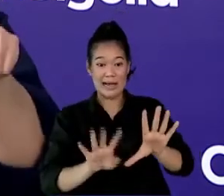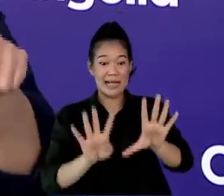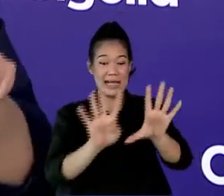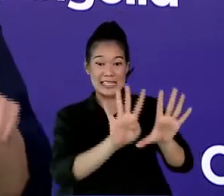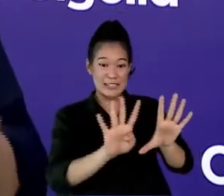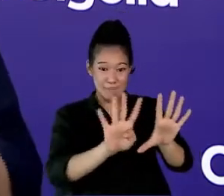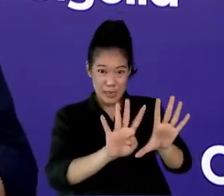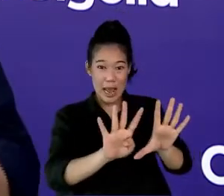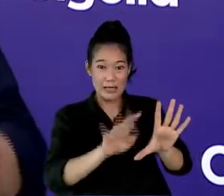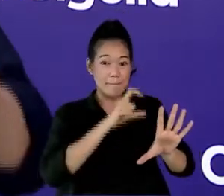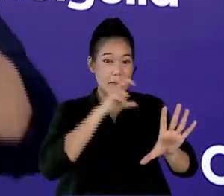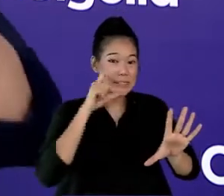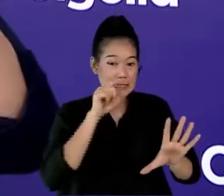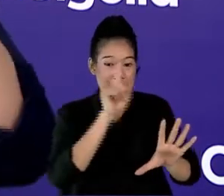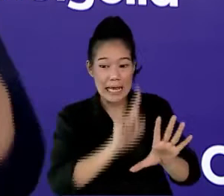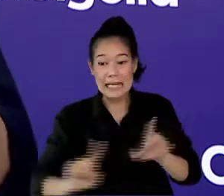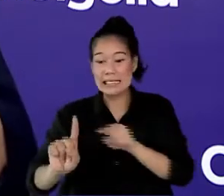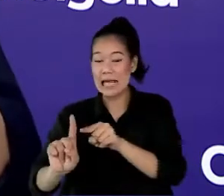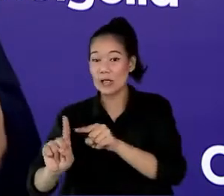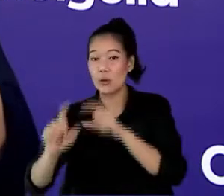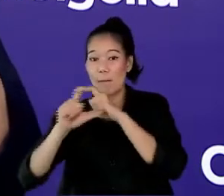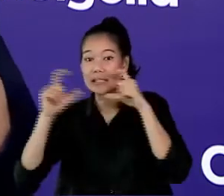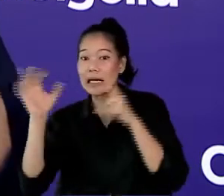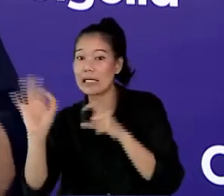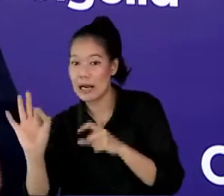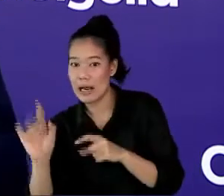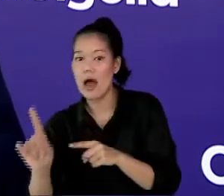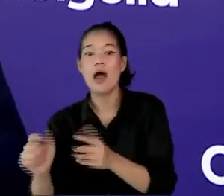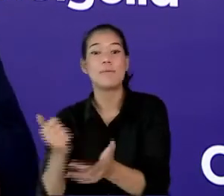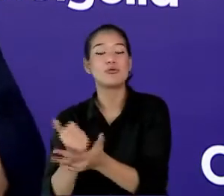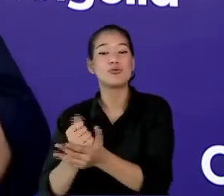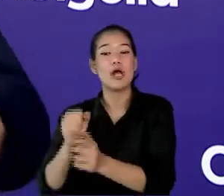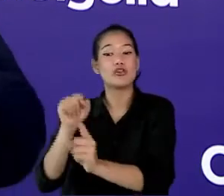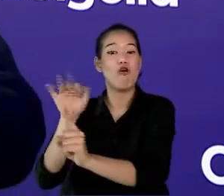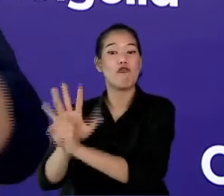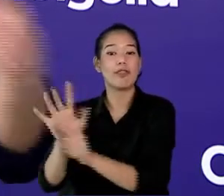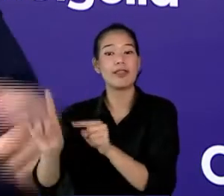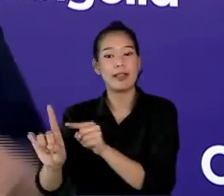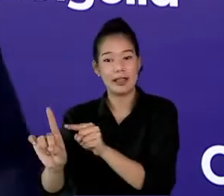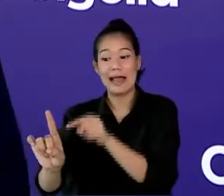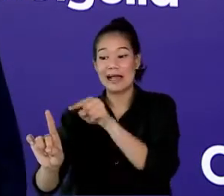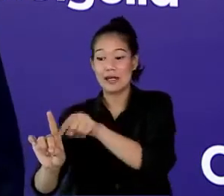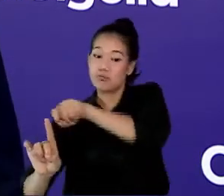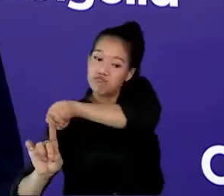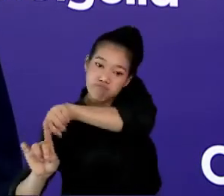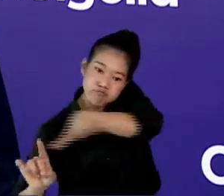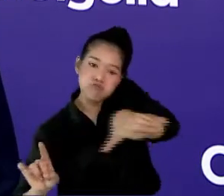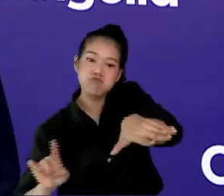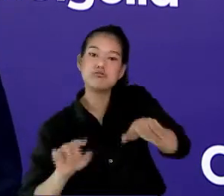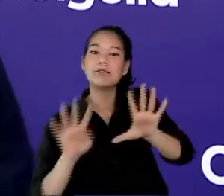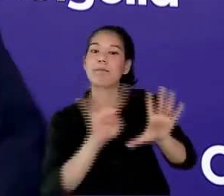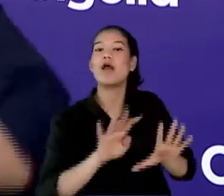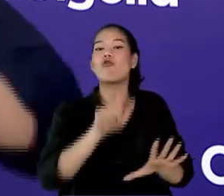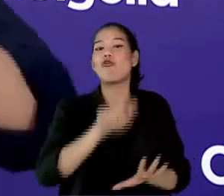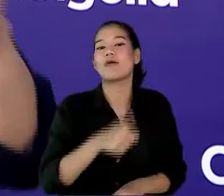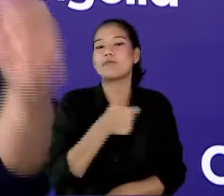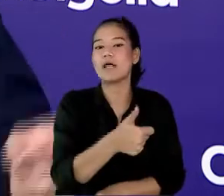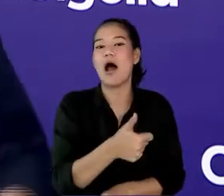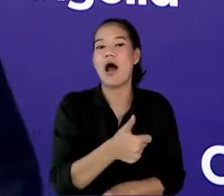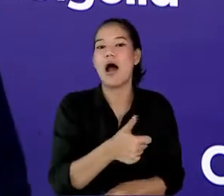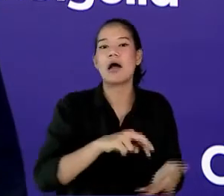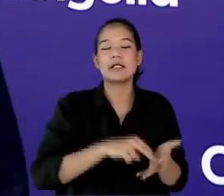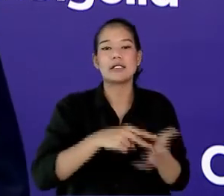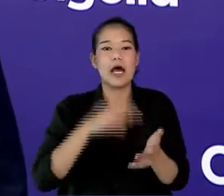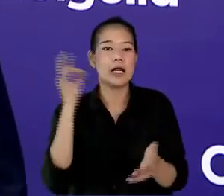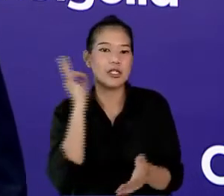masker, 1 orang nggak pakai masker, yang 1 orang dan kebetulan dia punya COVID-19, dia bisa menularkan pada 9 yang lainnya, meningkatkan